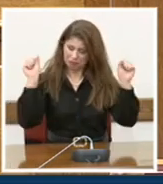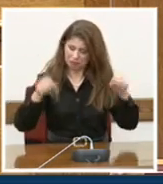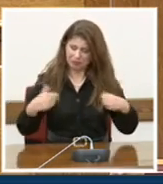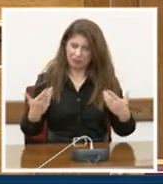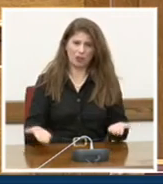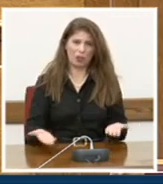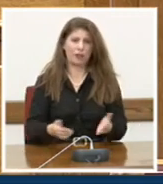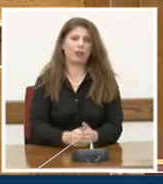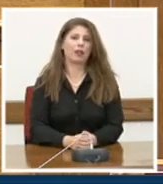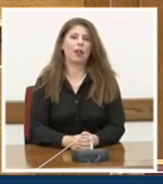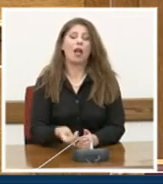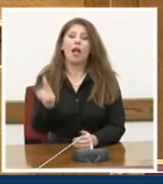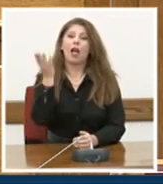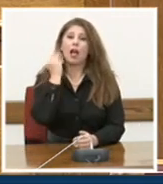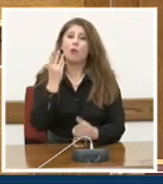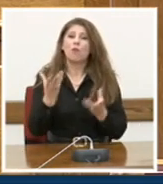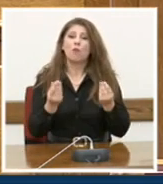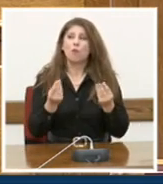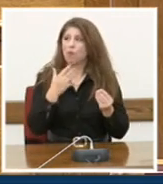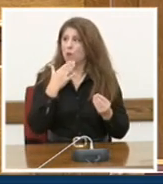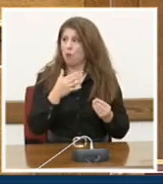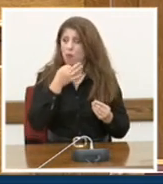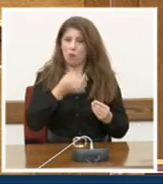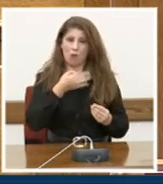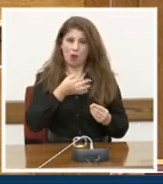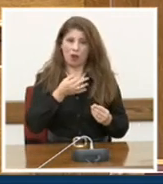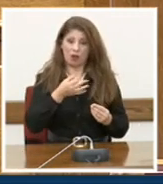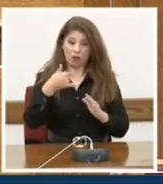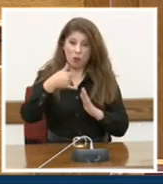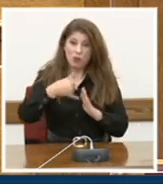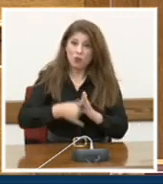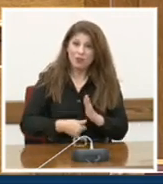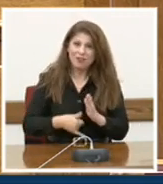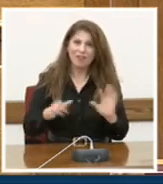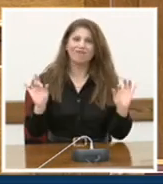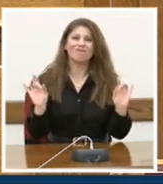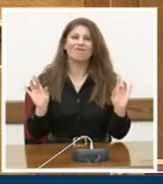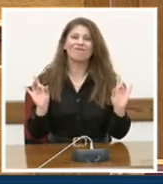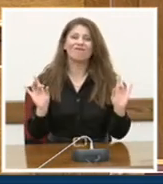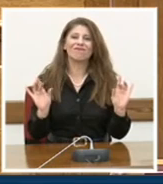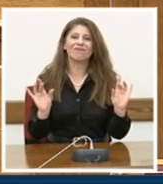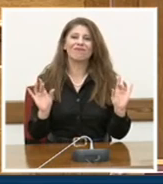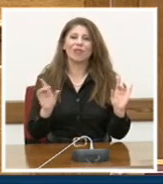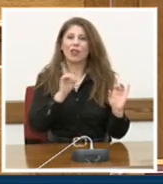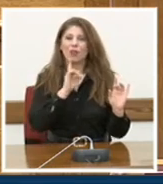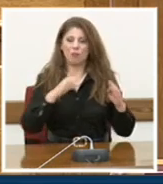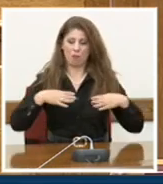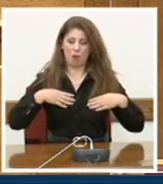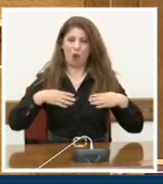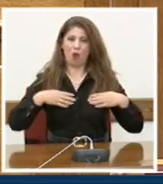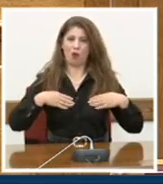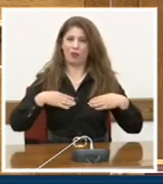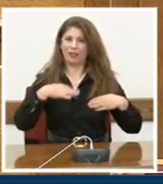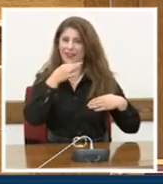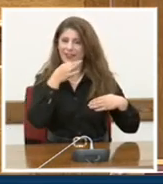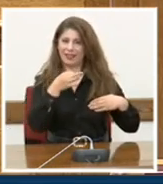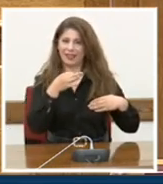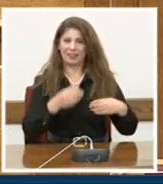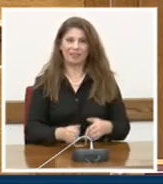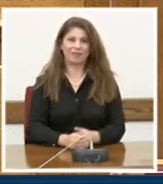πολλά λόγια, επί της ουσίας τίποτε. Όπως λένε και οι πόντιοι στην ποντιακή διάλεκτο,